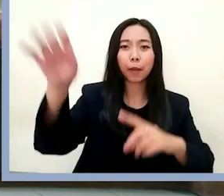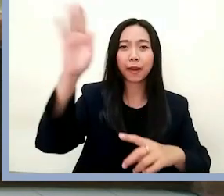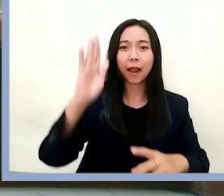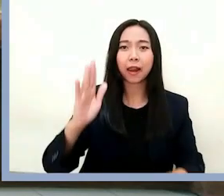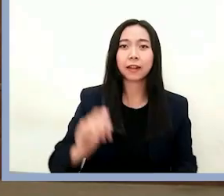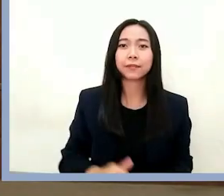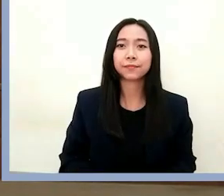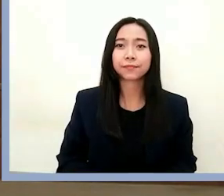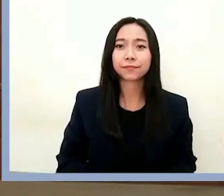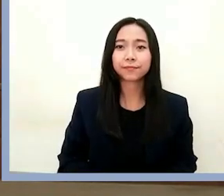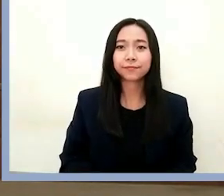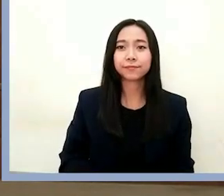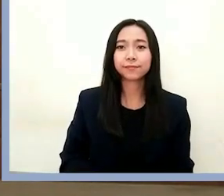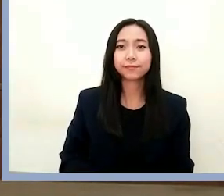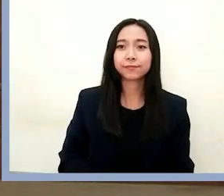Allah